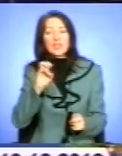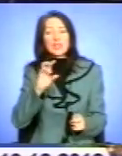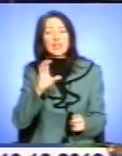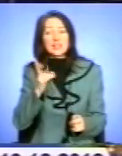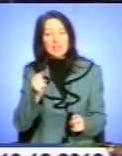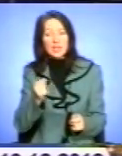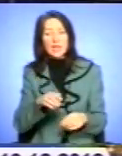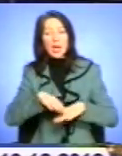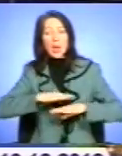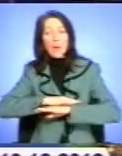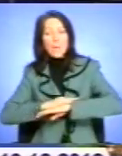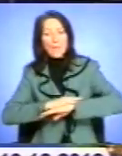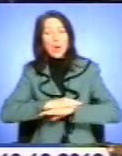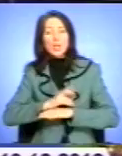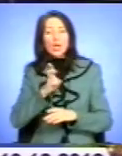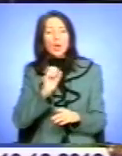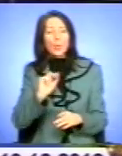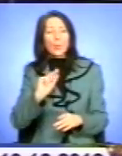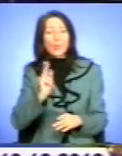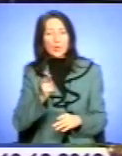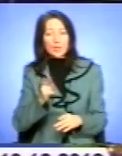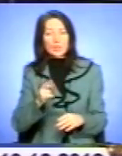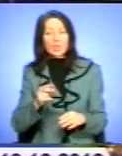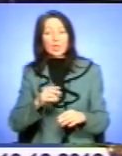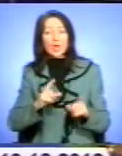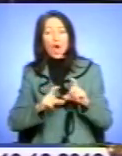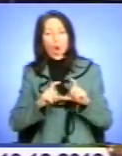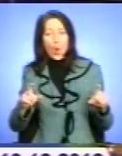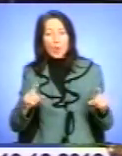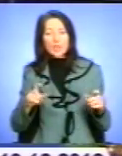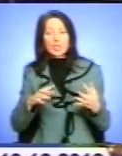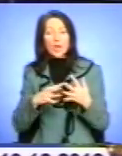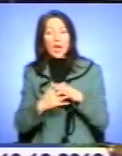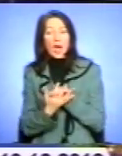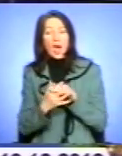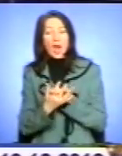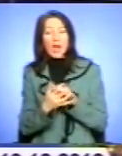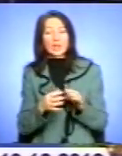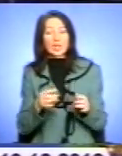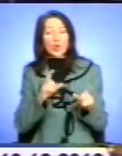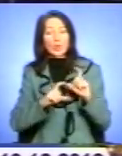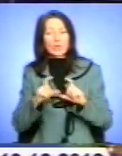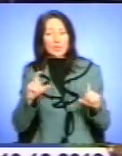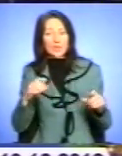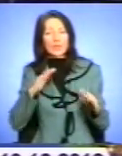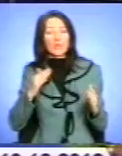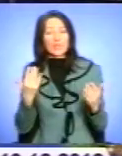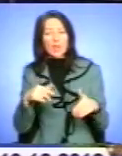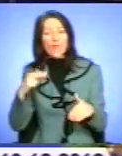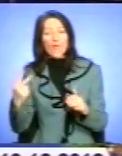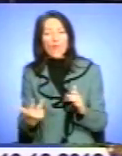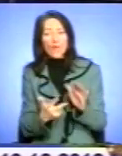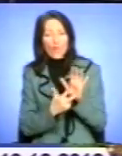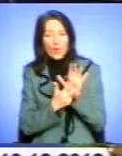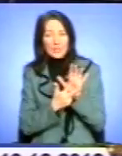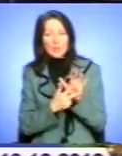Бучацькому коледжі Подільського державного аграрно-технічного університету. Уже восьме бал збирає прихильників класичної